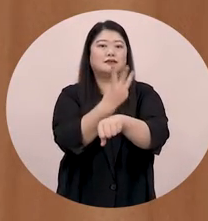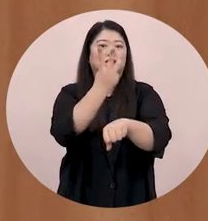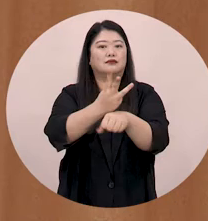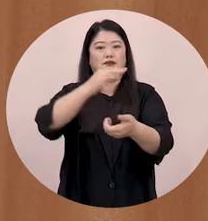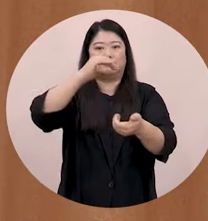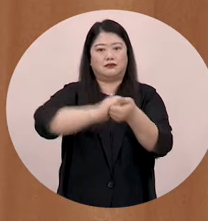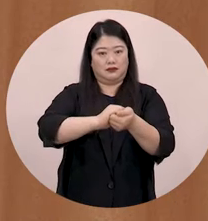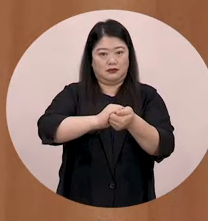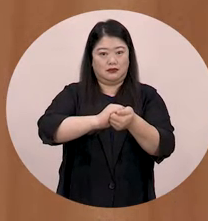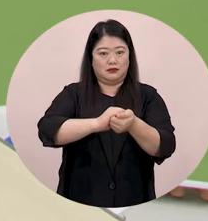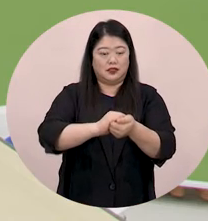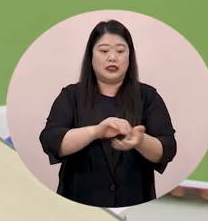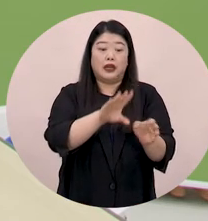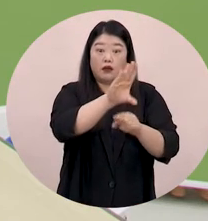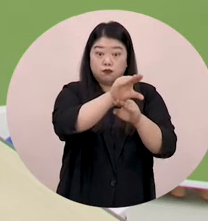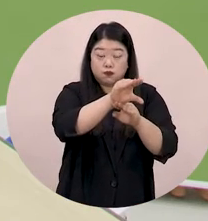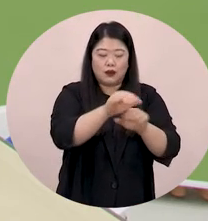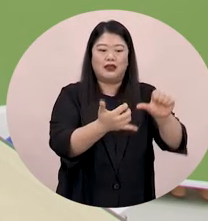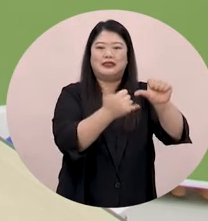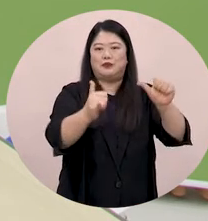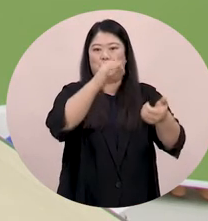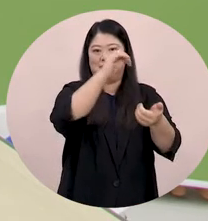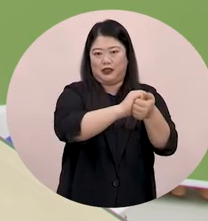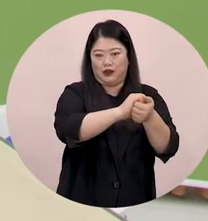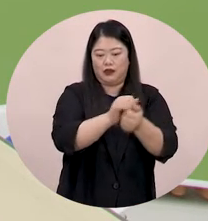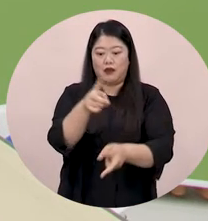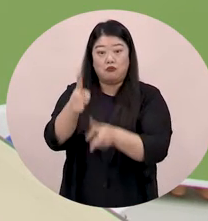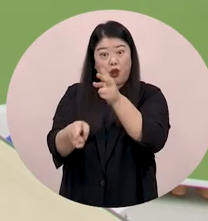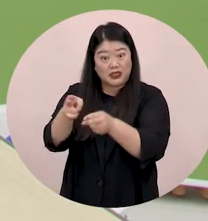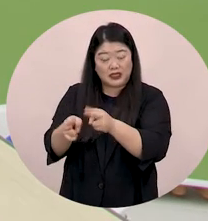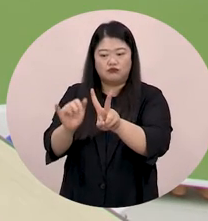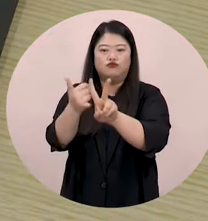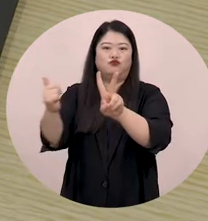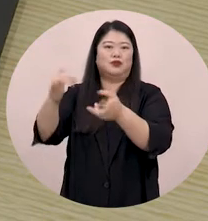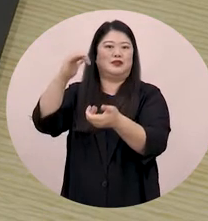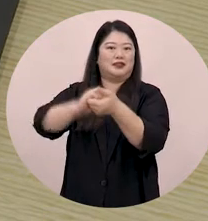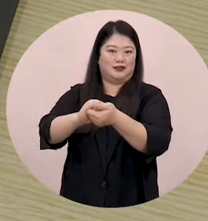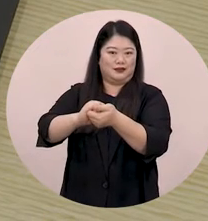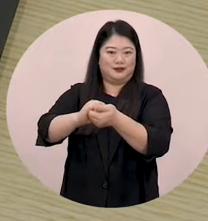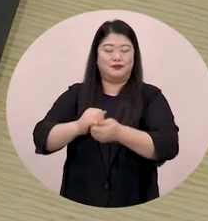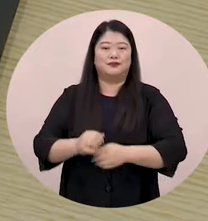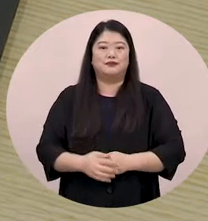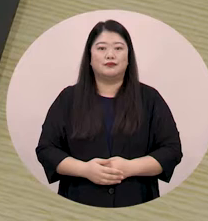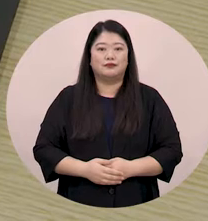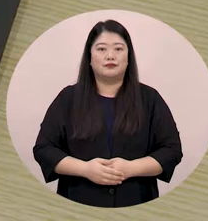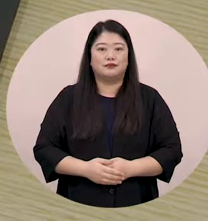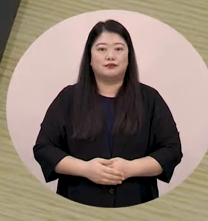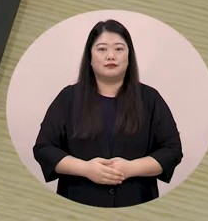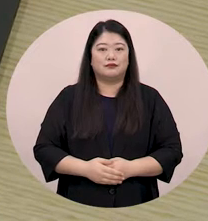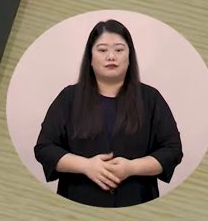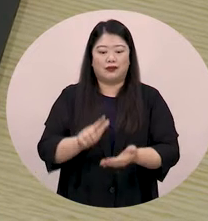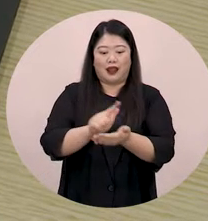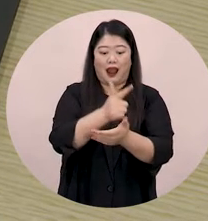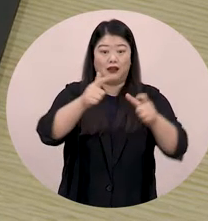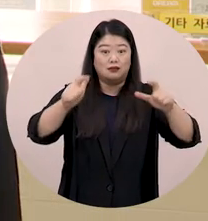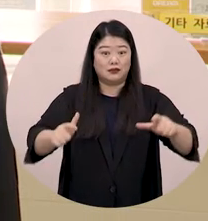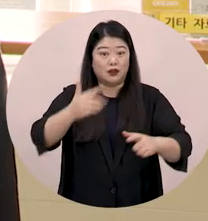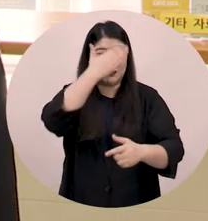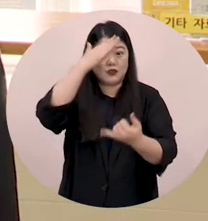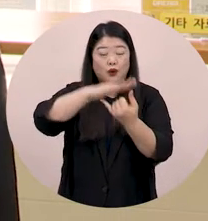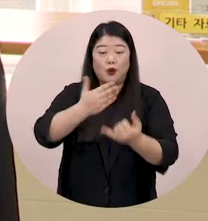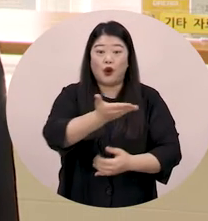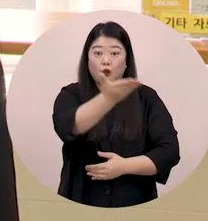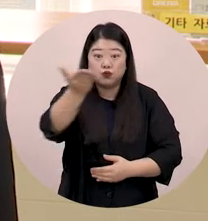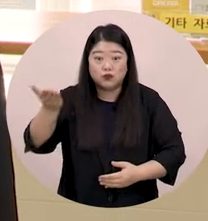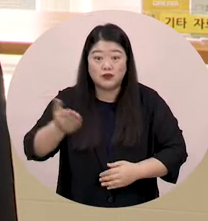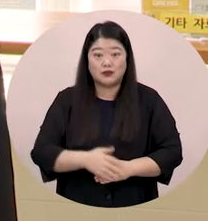팀당 최대 3시간까지 이용할 수 있고 스튜디오는 5명, 편집실은 2명까지 이용할 수 있습니다. 우리 강서